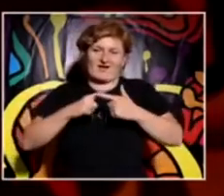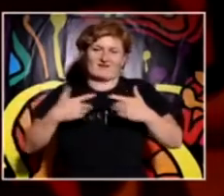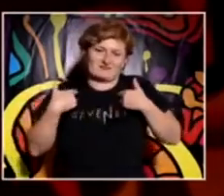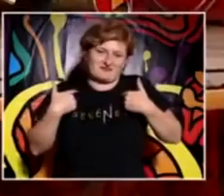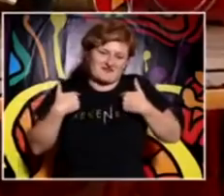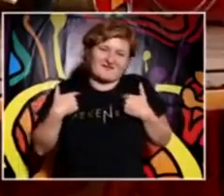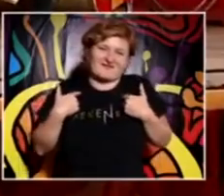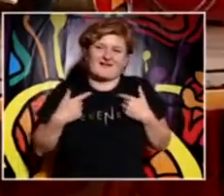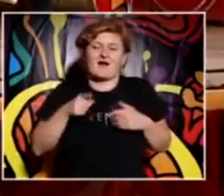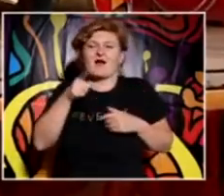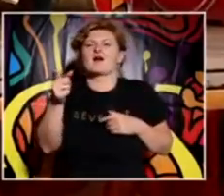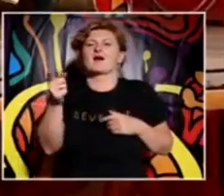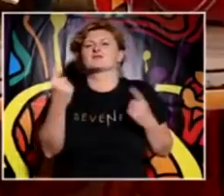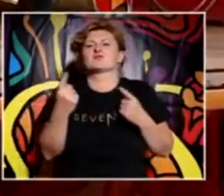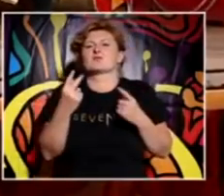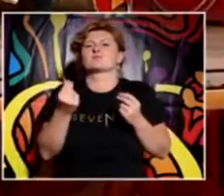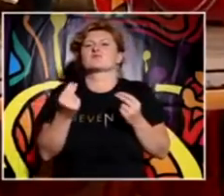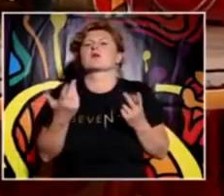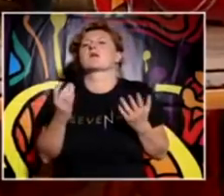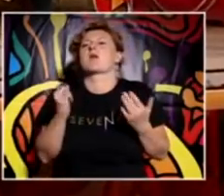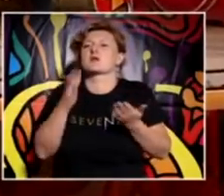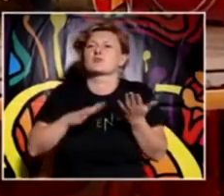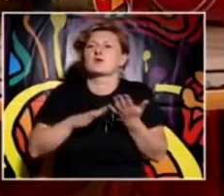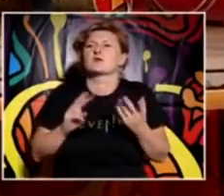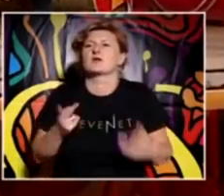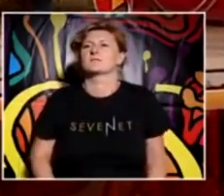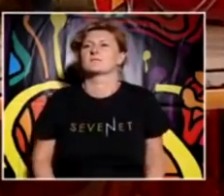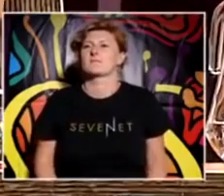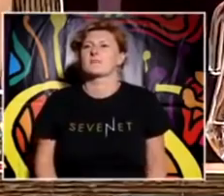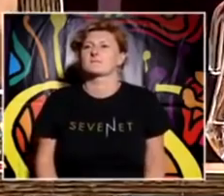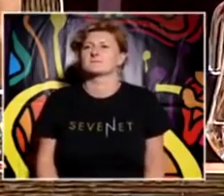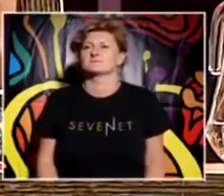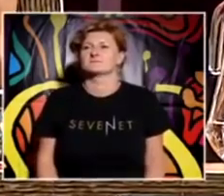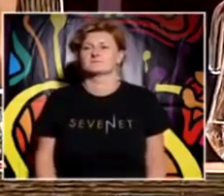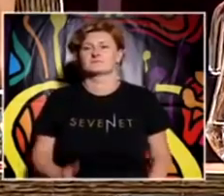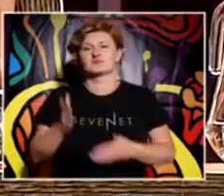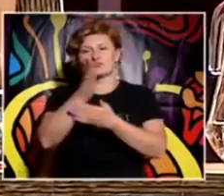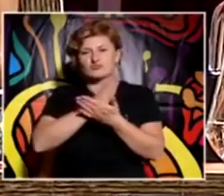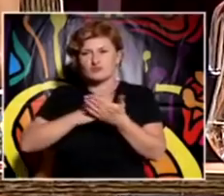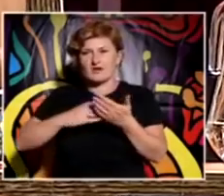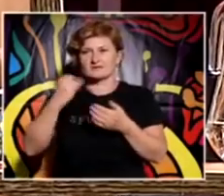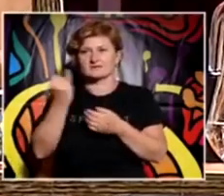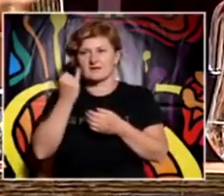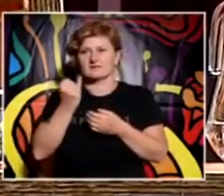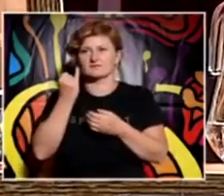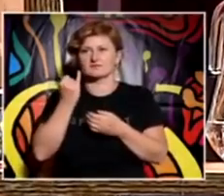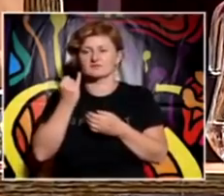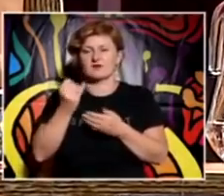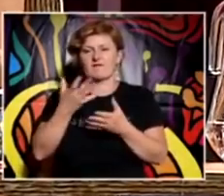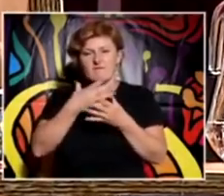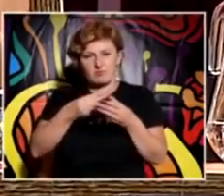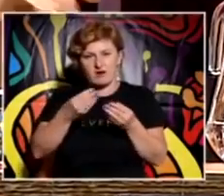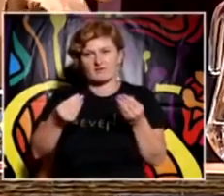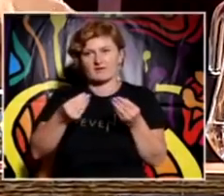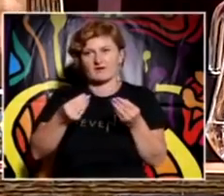żyje. A w waszym przypadku te pieniądze, jak udaje wam się odkładać? Tak naprawdę jakąś tam część zawsze z wypłaty,